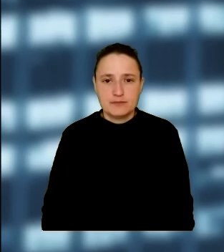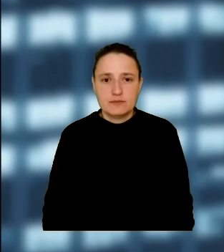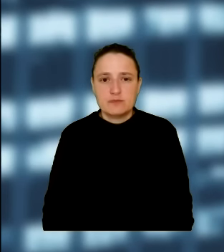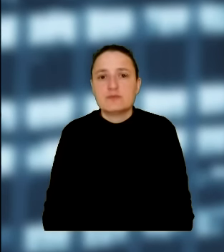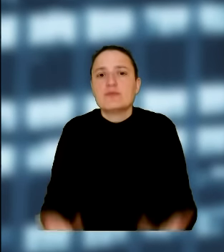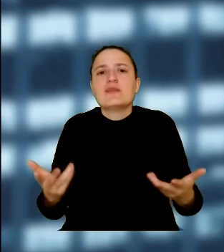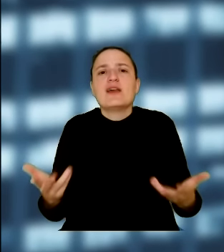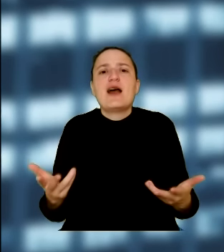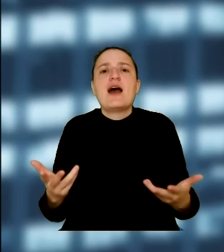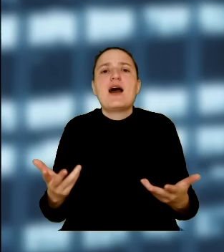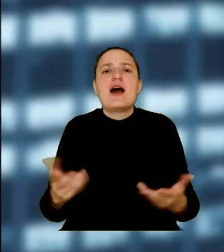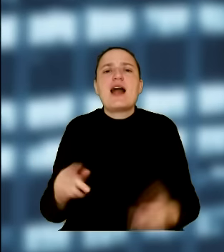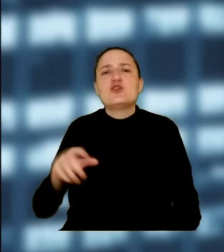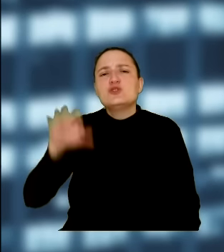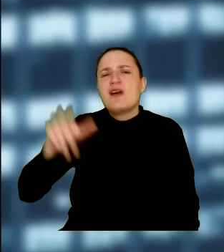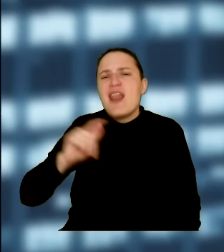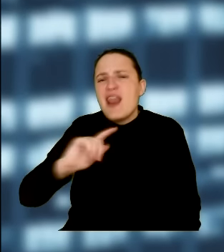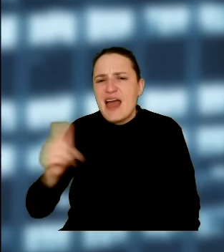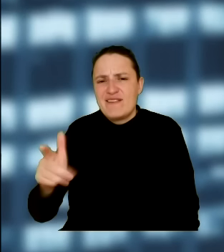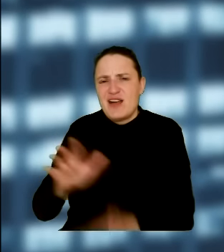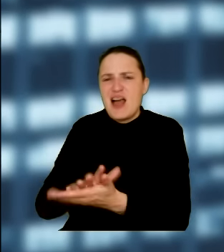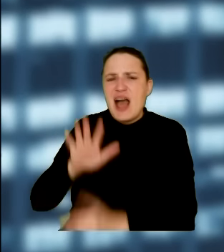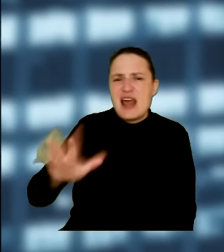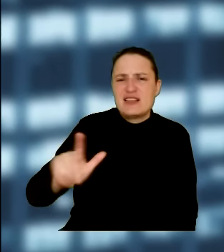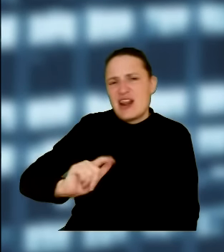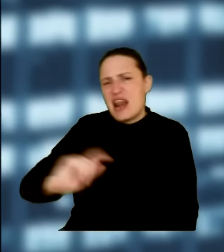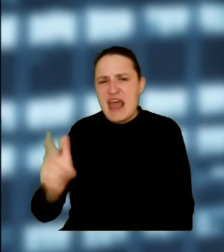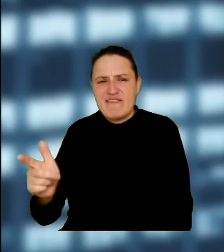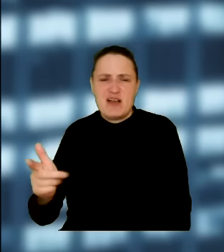którą ten lewak z ratusza